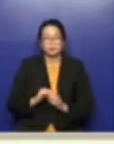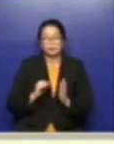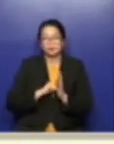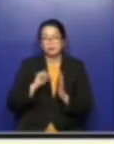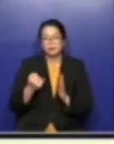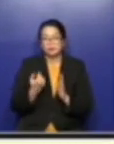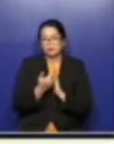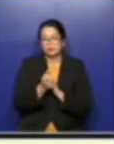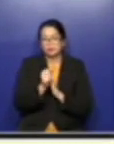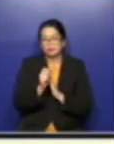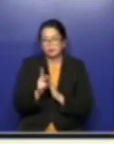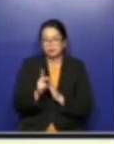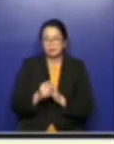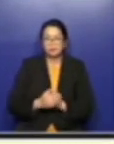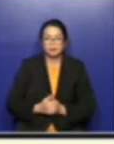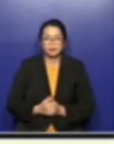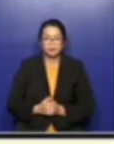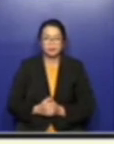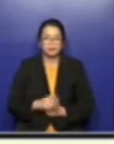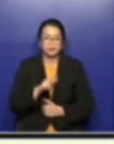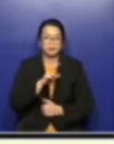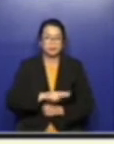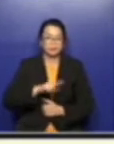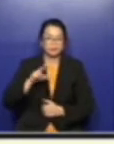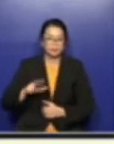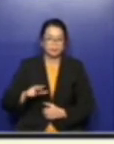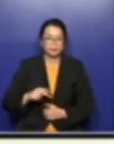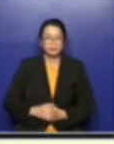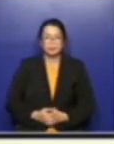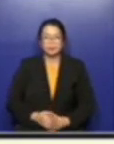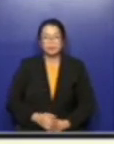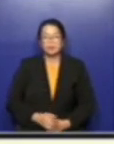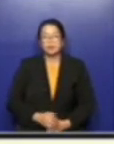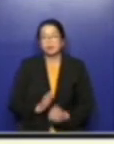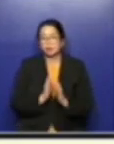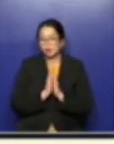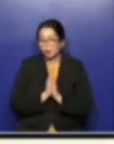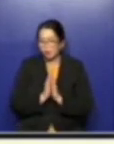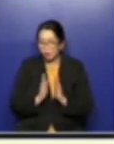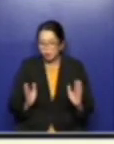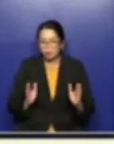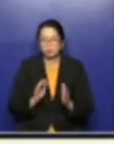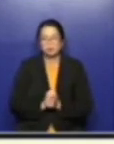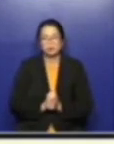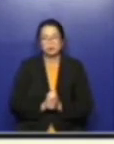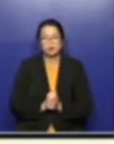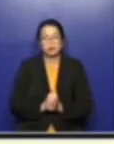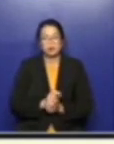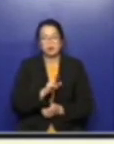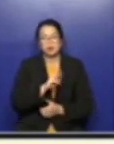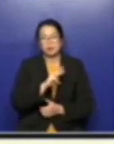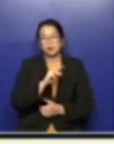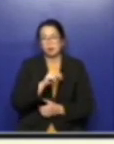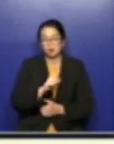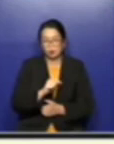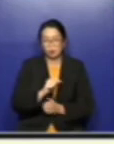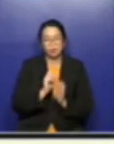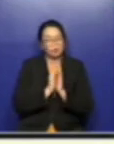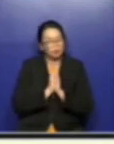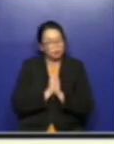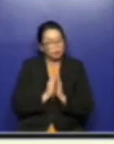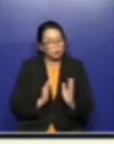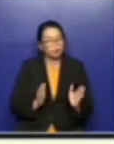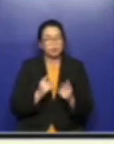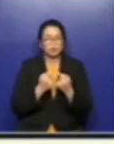ครเขต2พรรคเพื่อไทยผมขอบคุณท่านรัฐมนตรีเทวันเป็นอย่างยิ่ง